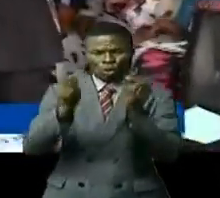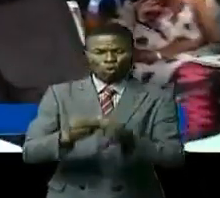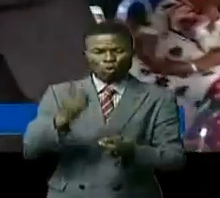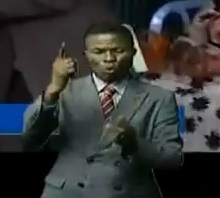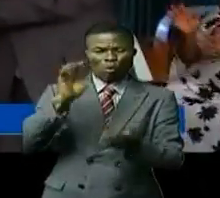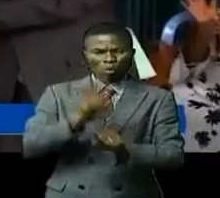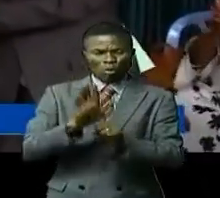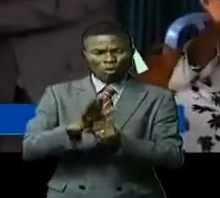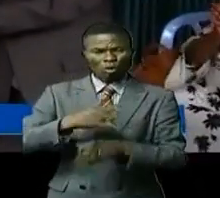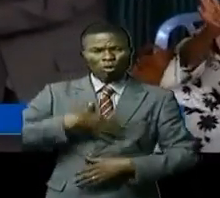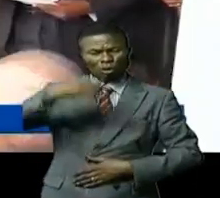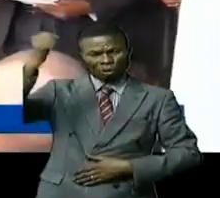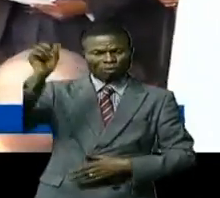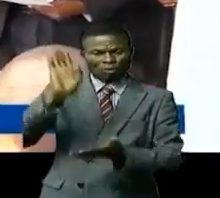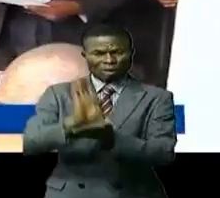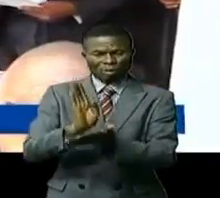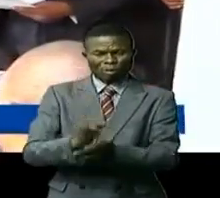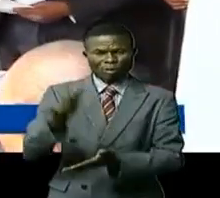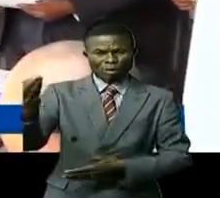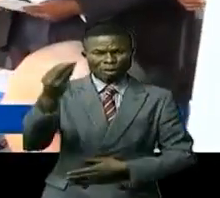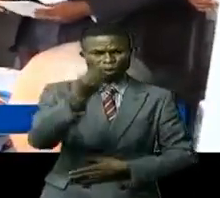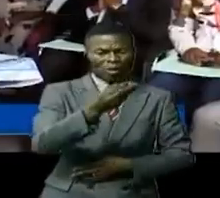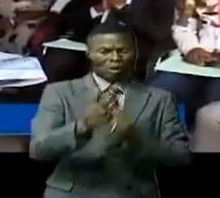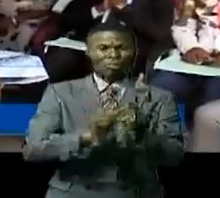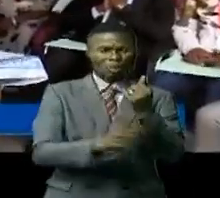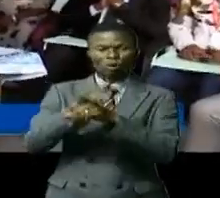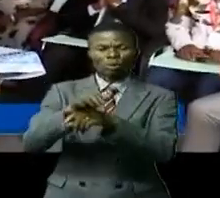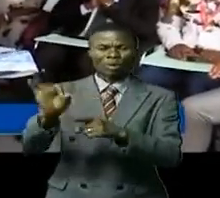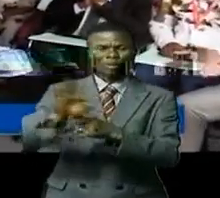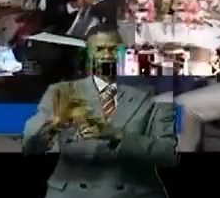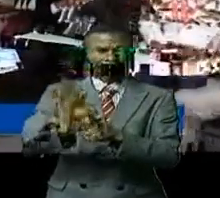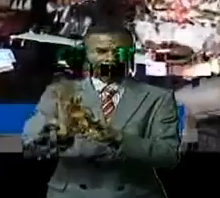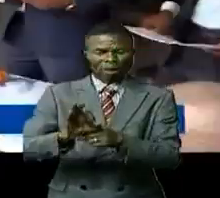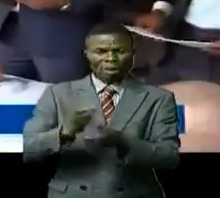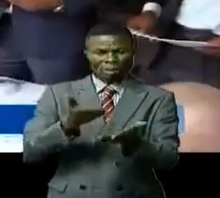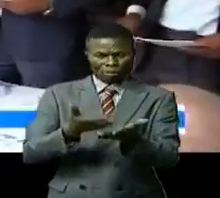victoire. Des brevets remis aux récipiendaires pour